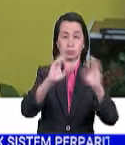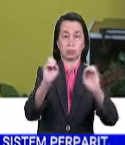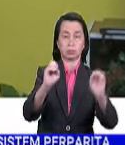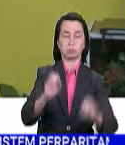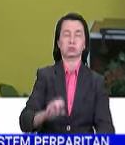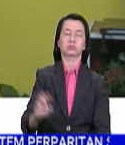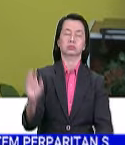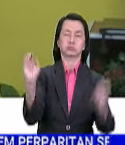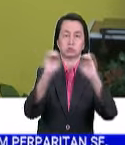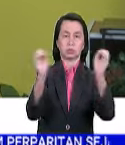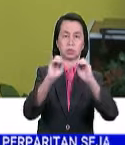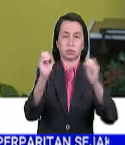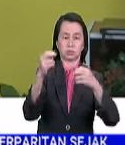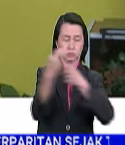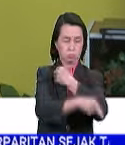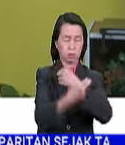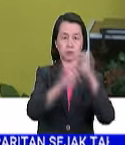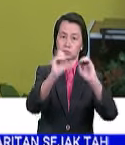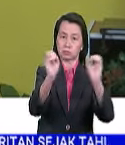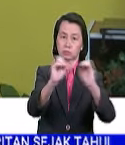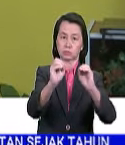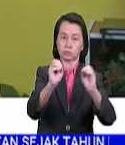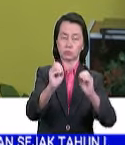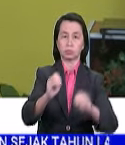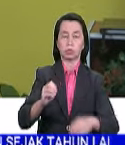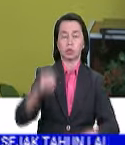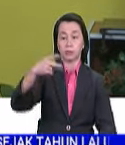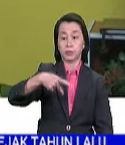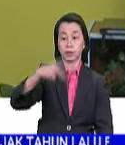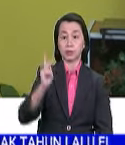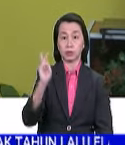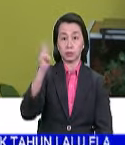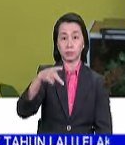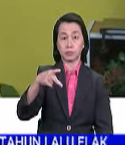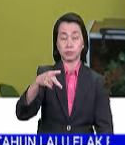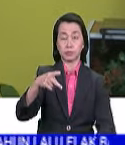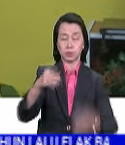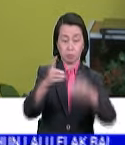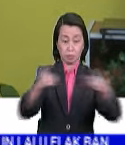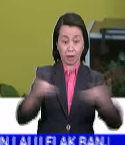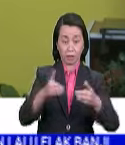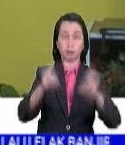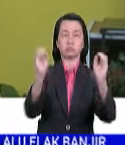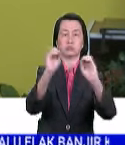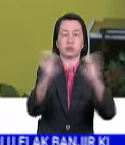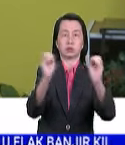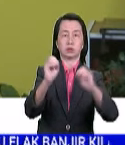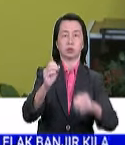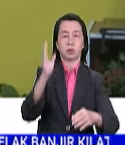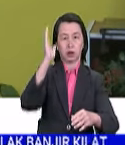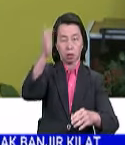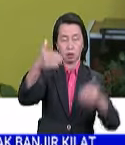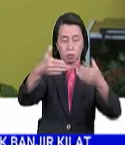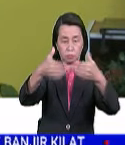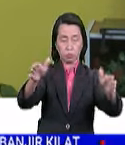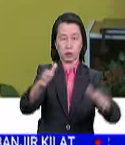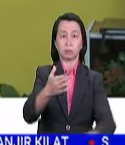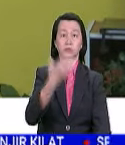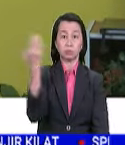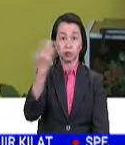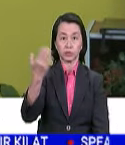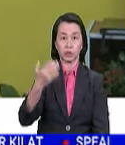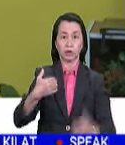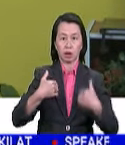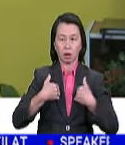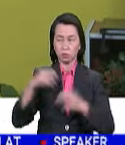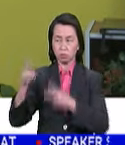membuat PKP seluruh negeri. Kita tak akan membuat PKP seluruh daerah. Ekonomi kita akan buka seperti biasa. Jadi ada orang kata,